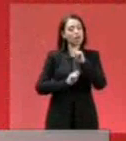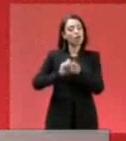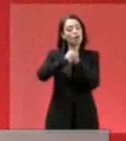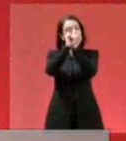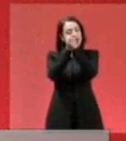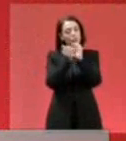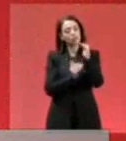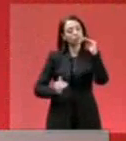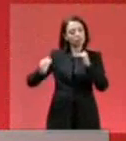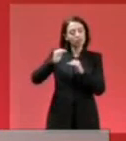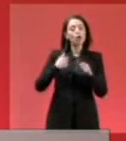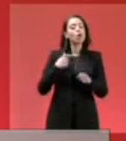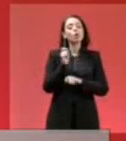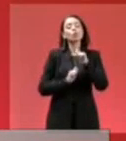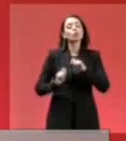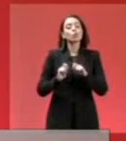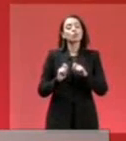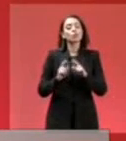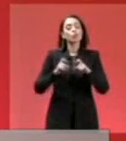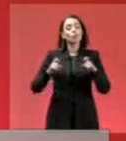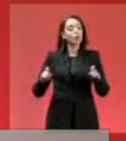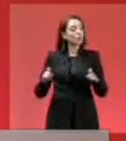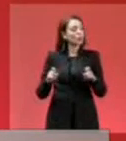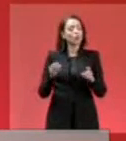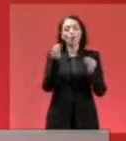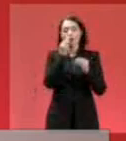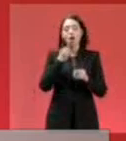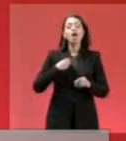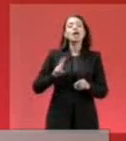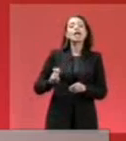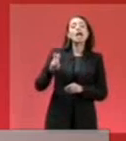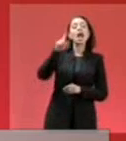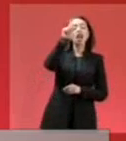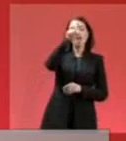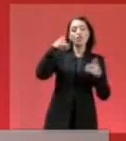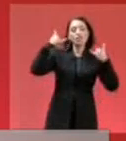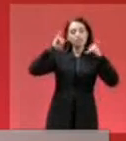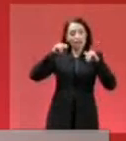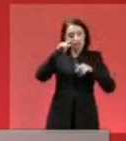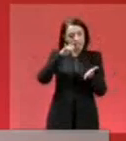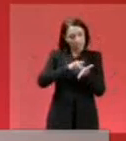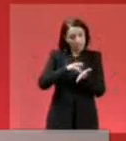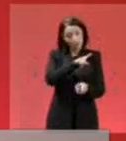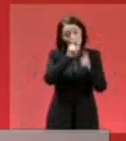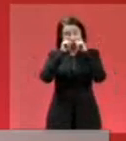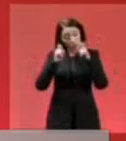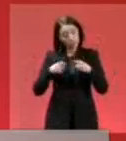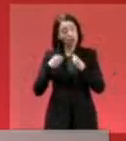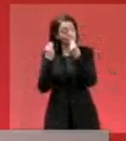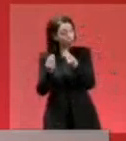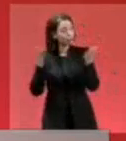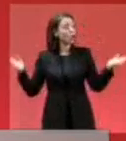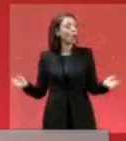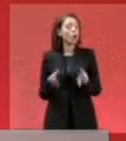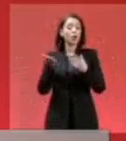βελτίωσης και αναβάθμισης των εγκαταστάσεων του κοινοδρομικού κέντρου στα Καλάβρητα. Ήταν μια δέσμευση που έδωσα όταν